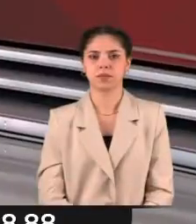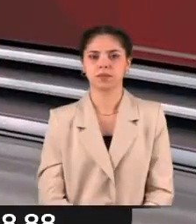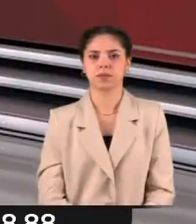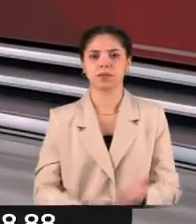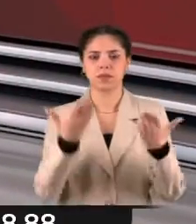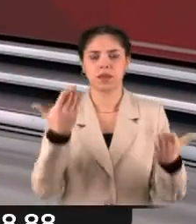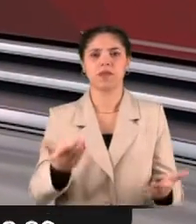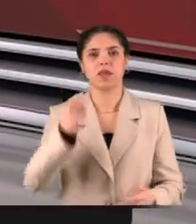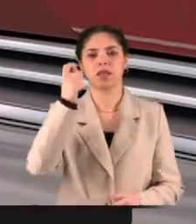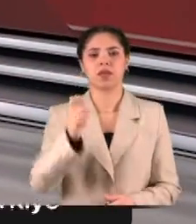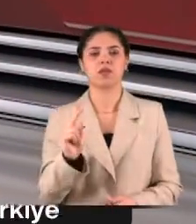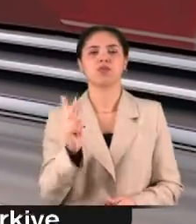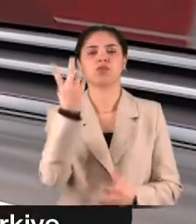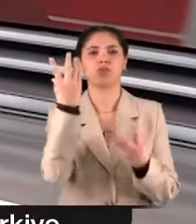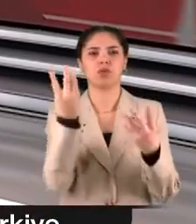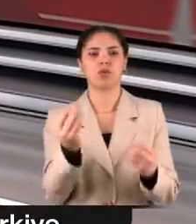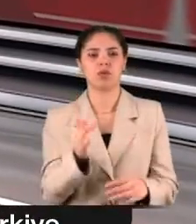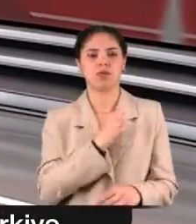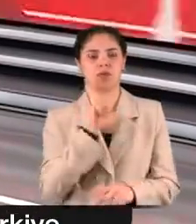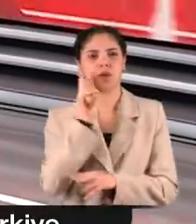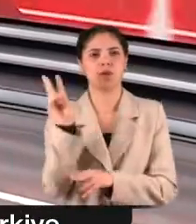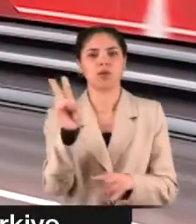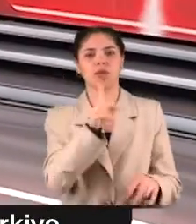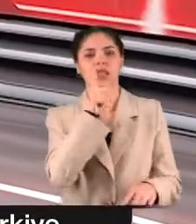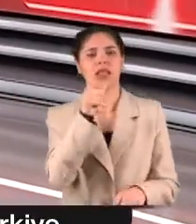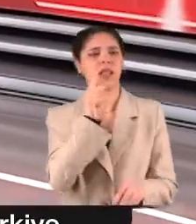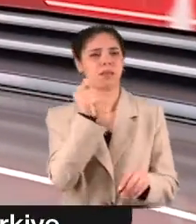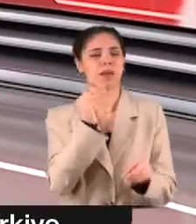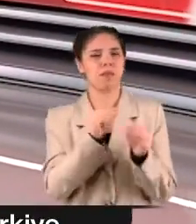Evet, gerçekten mucizeler yaşanıyor, görüyorsunuz.